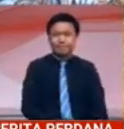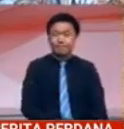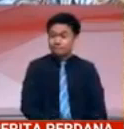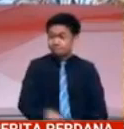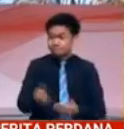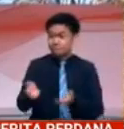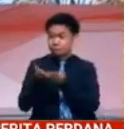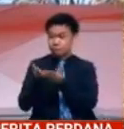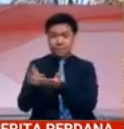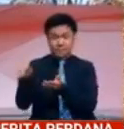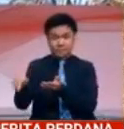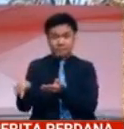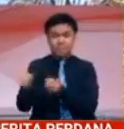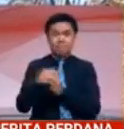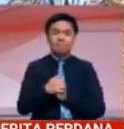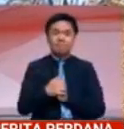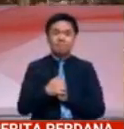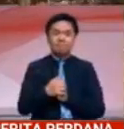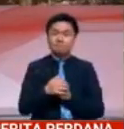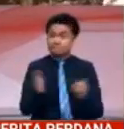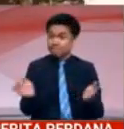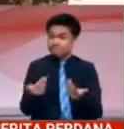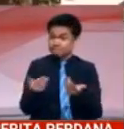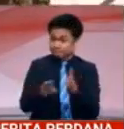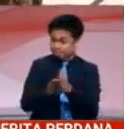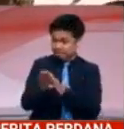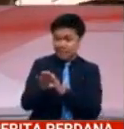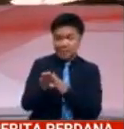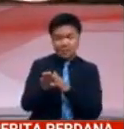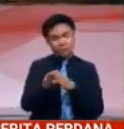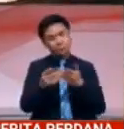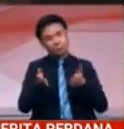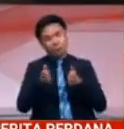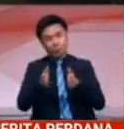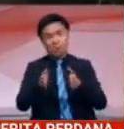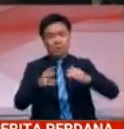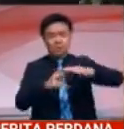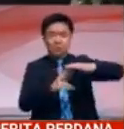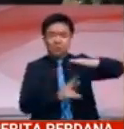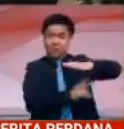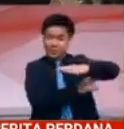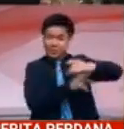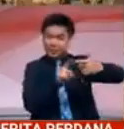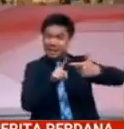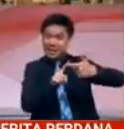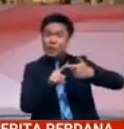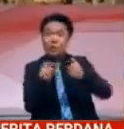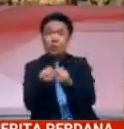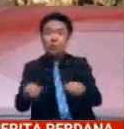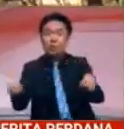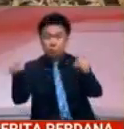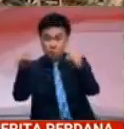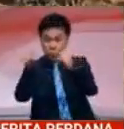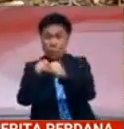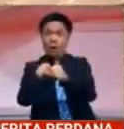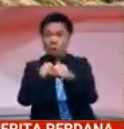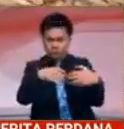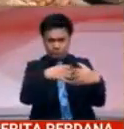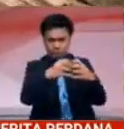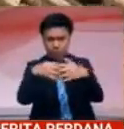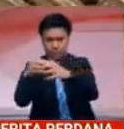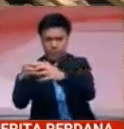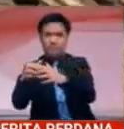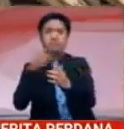Pelaburan itu bagi tujuan pembangunan fasiliti termasuk pembinaan jeti dan surau bagi mewujudkan infrastruktur yang lebih baik.